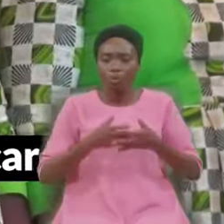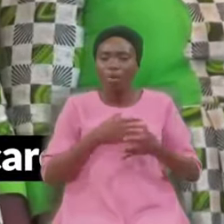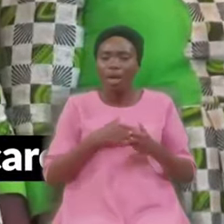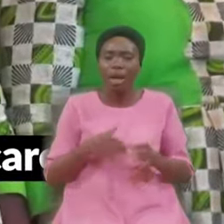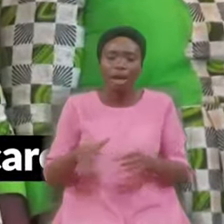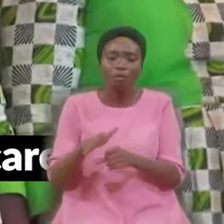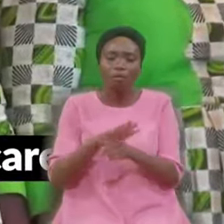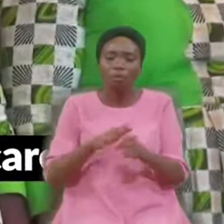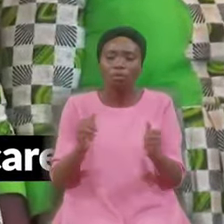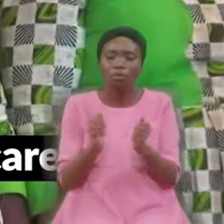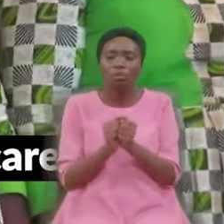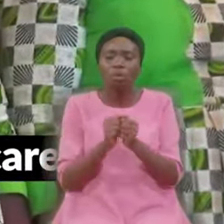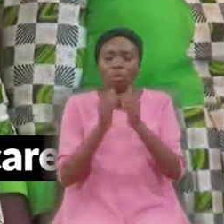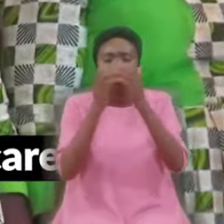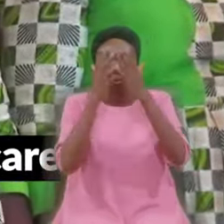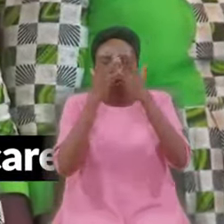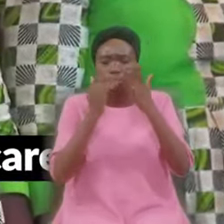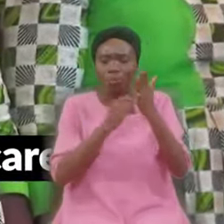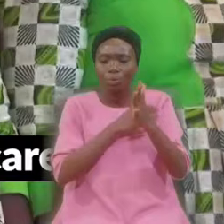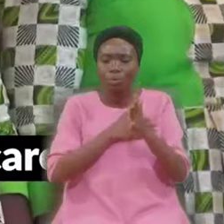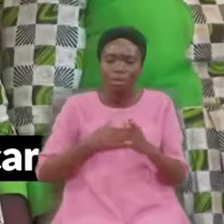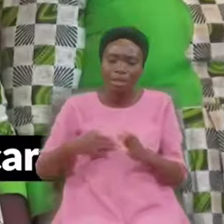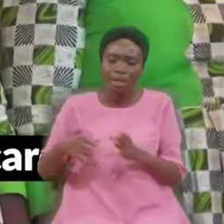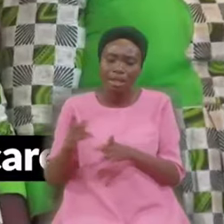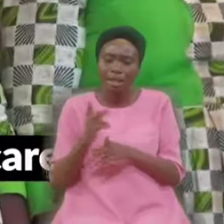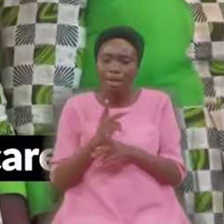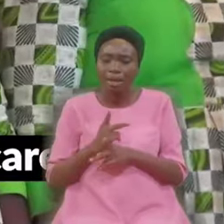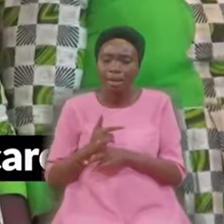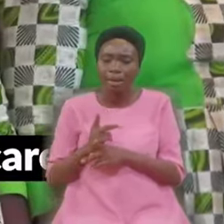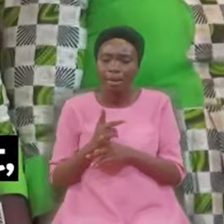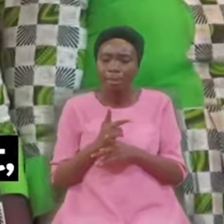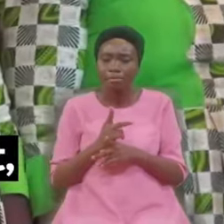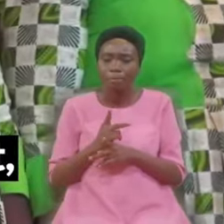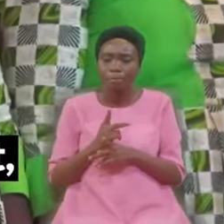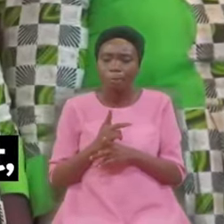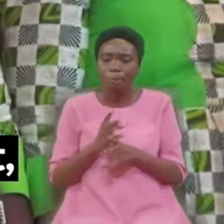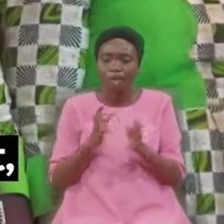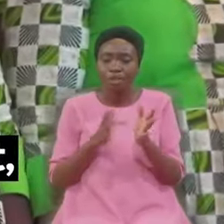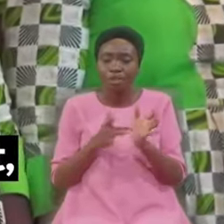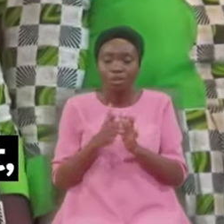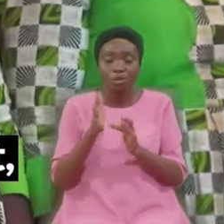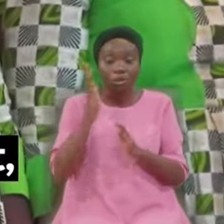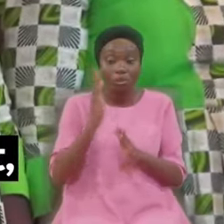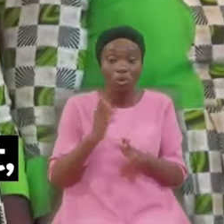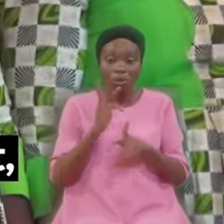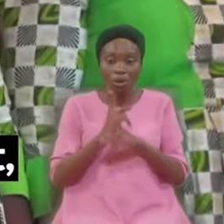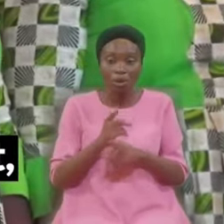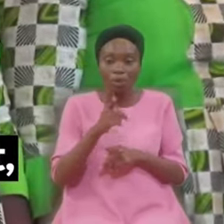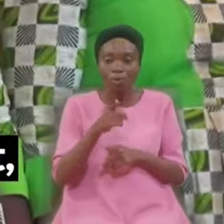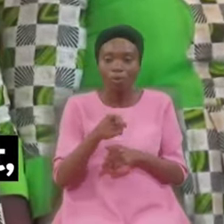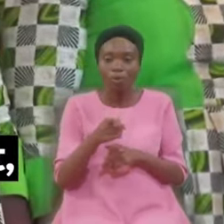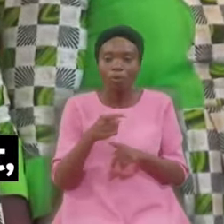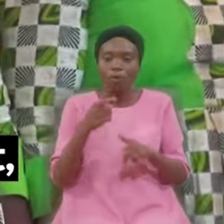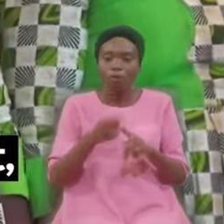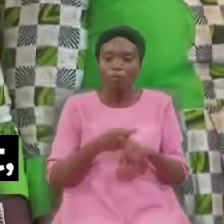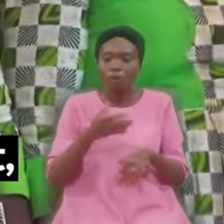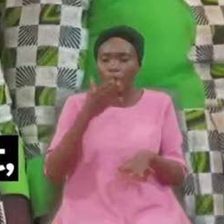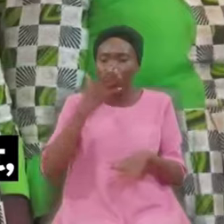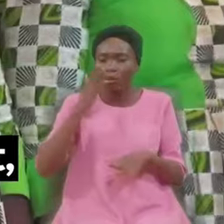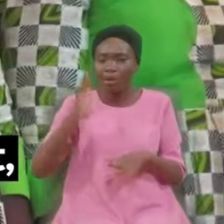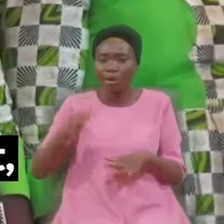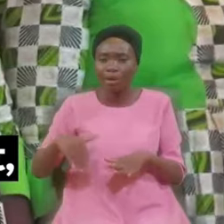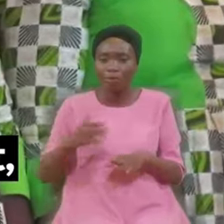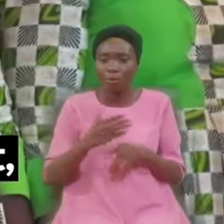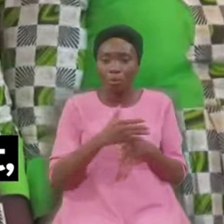fatigué et trop chargé de soucis, Jésus te